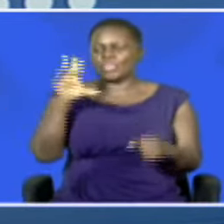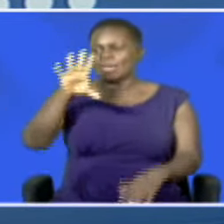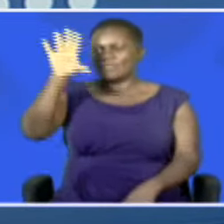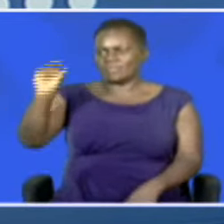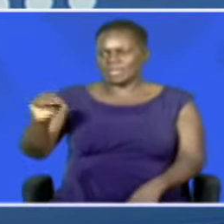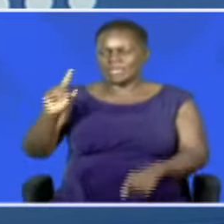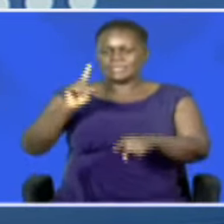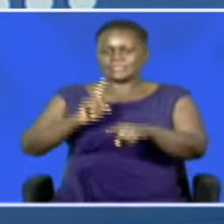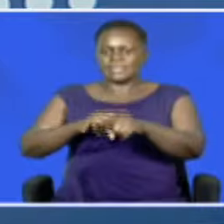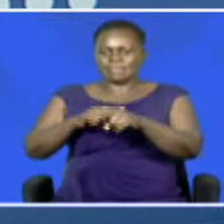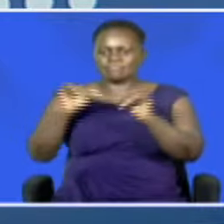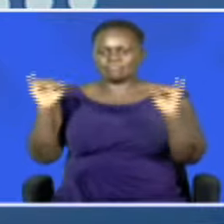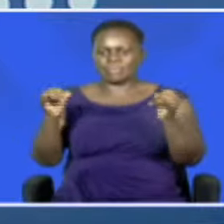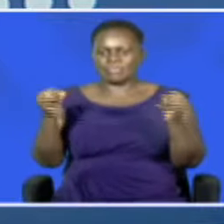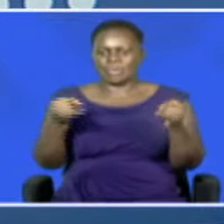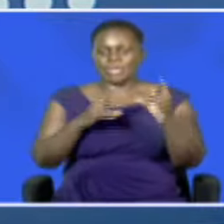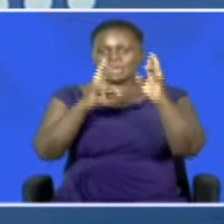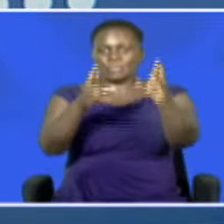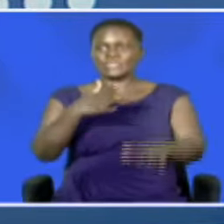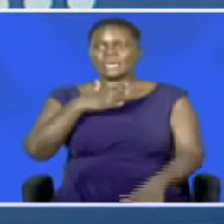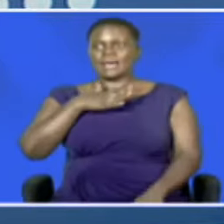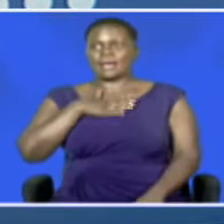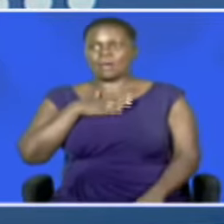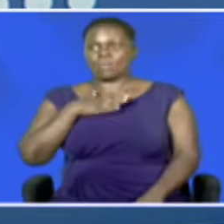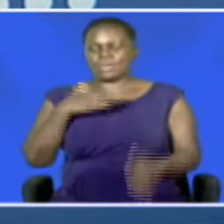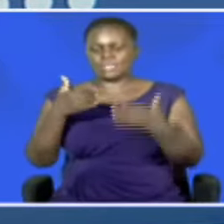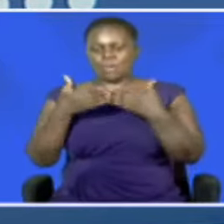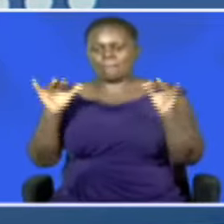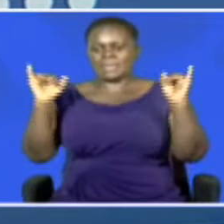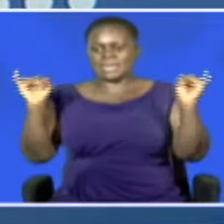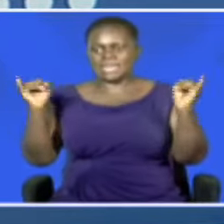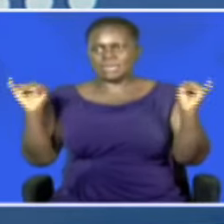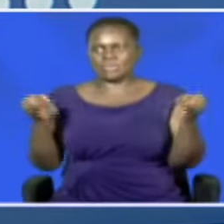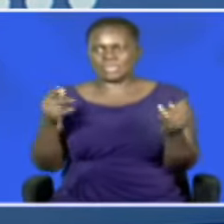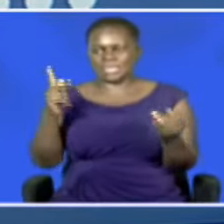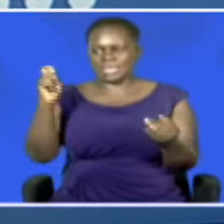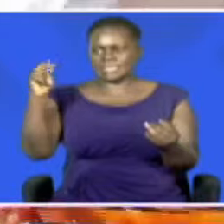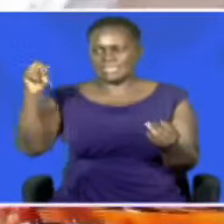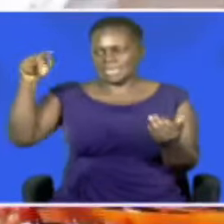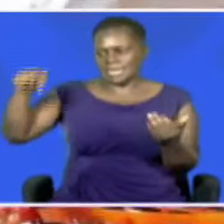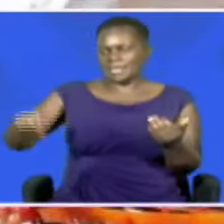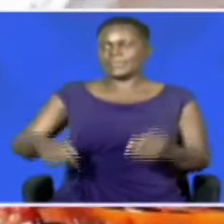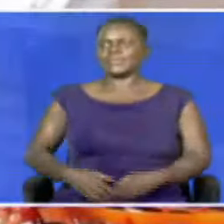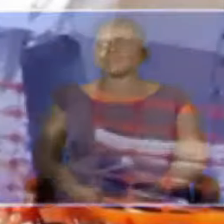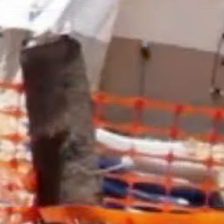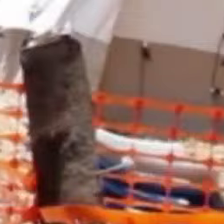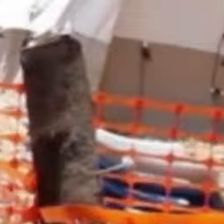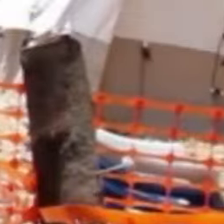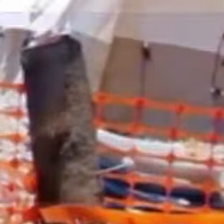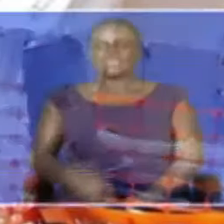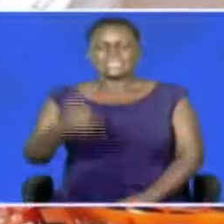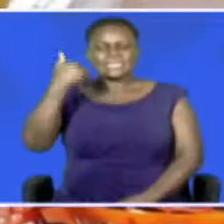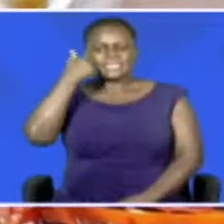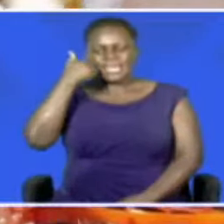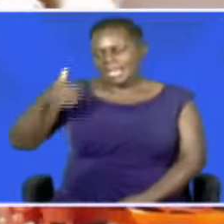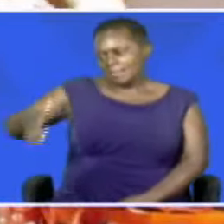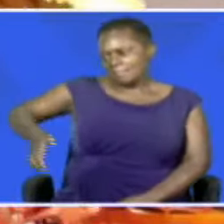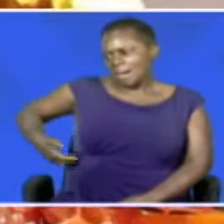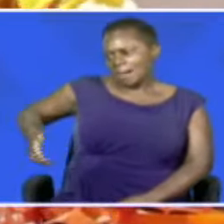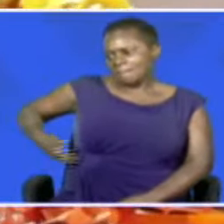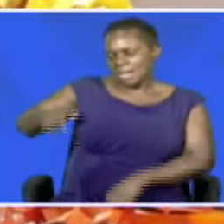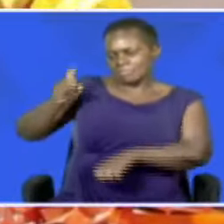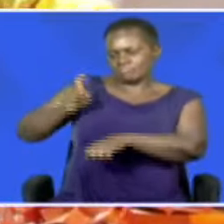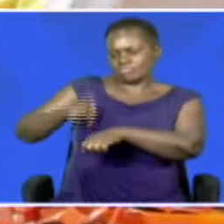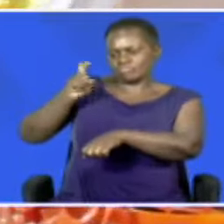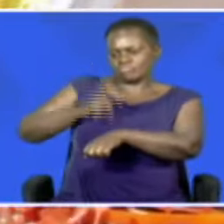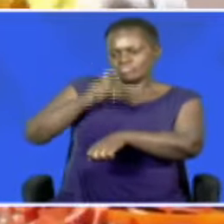Kwenye taarifa ifuatayo, Gloria Milimo anatufungulia jamvi la KTN leo. Ugonjwa wa Mpox